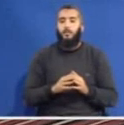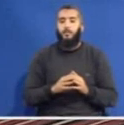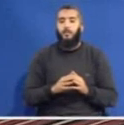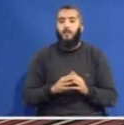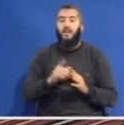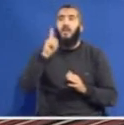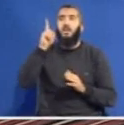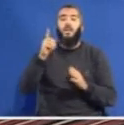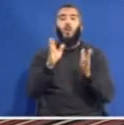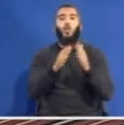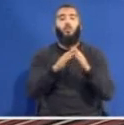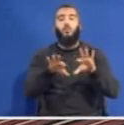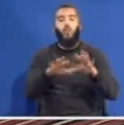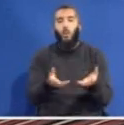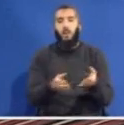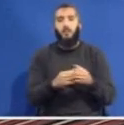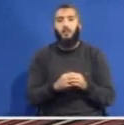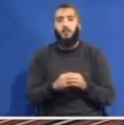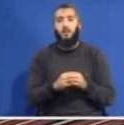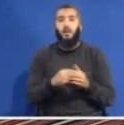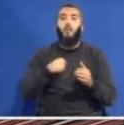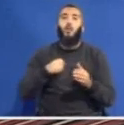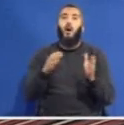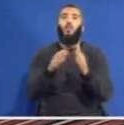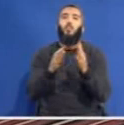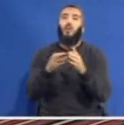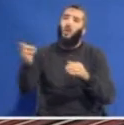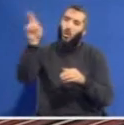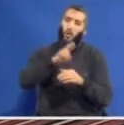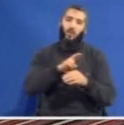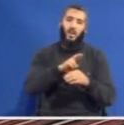تطلب؟ واش تطلبي؟ راني طالبه الرجوع.